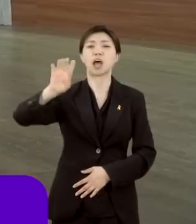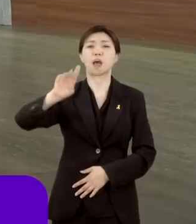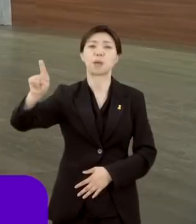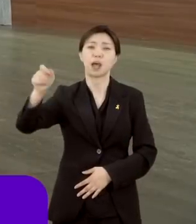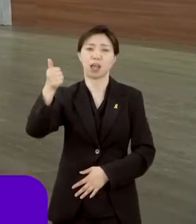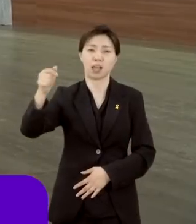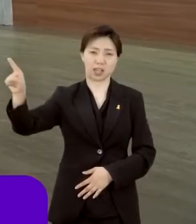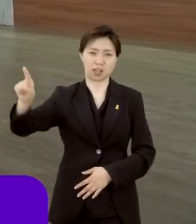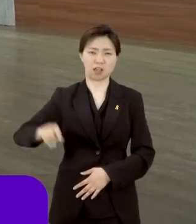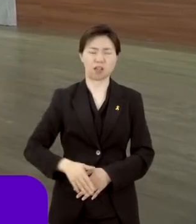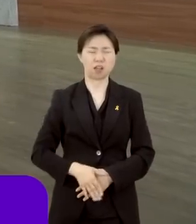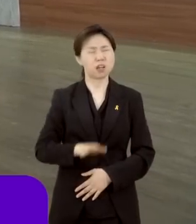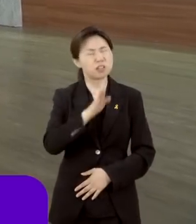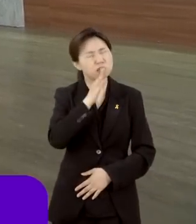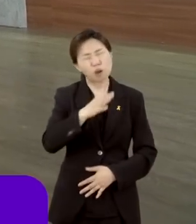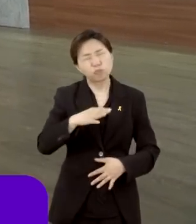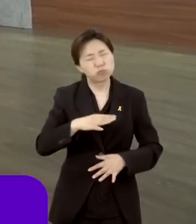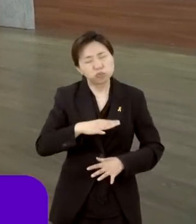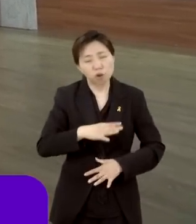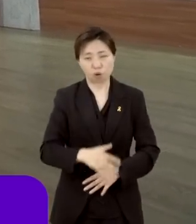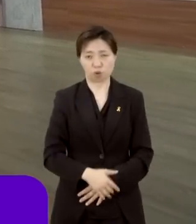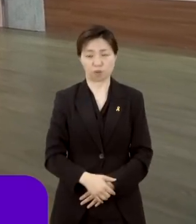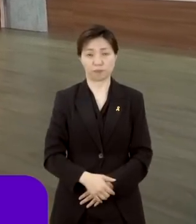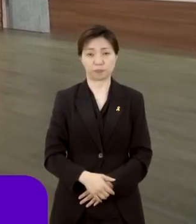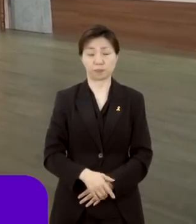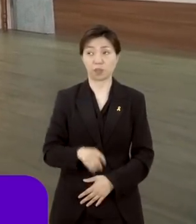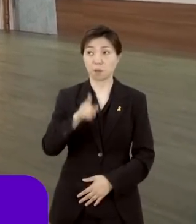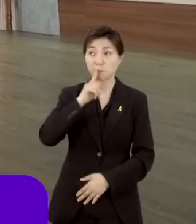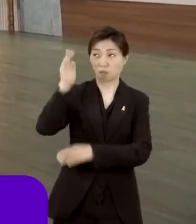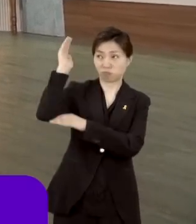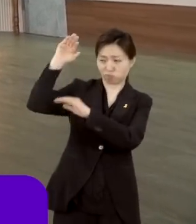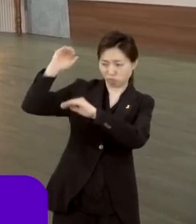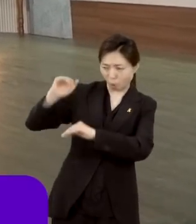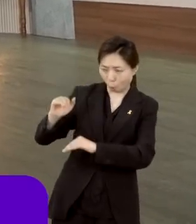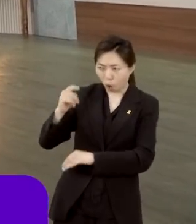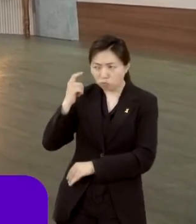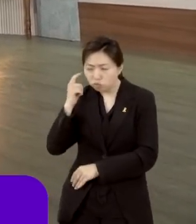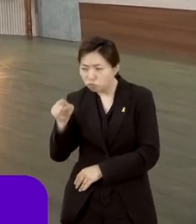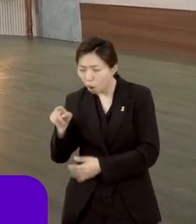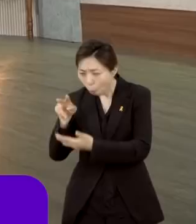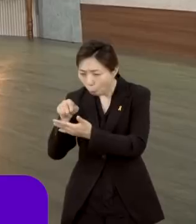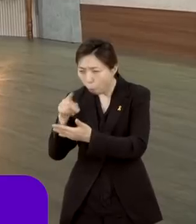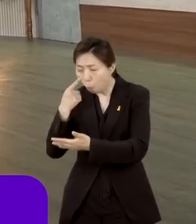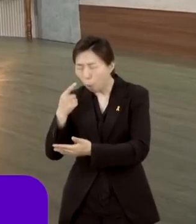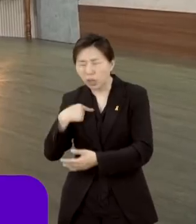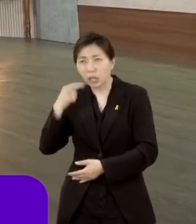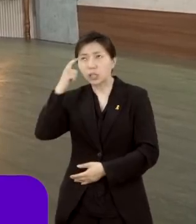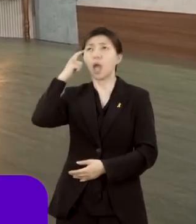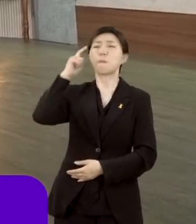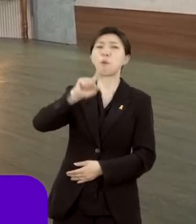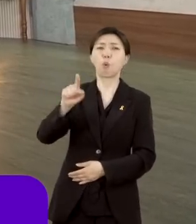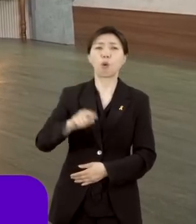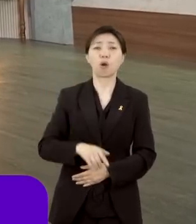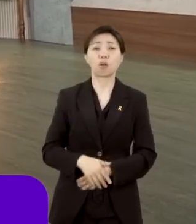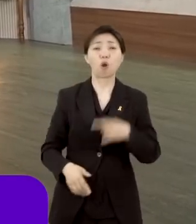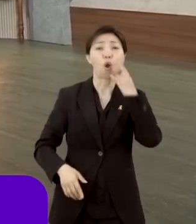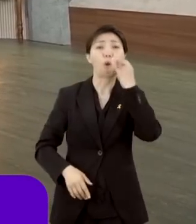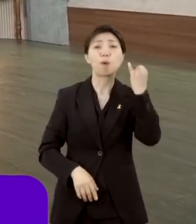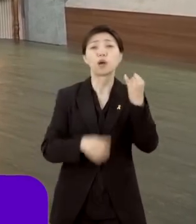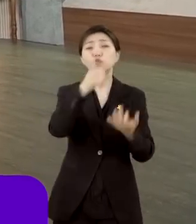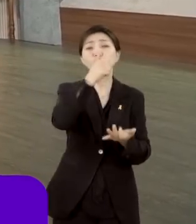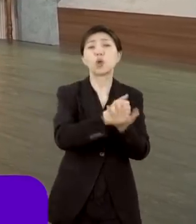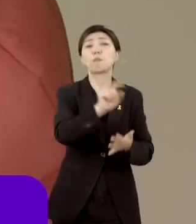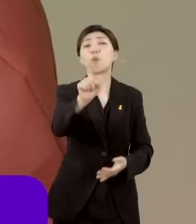이 이야기를 보면서 한 가지 딱 궁금한게 엄마는 무슨 죄일까 나 저 그 생각이